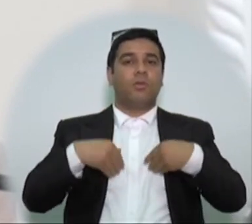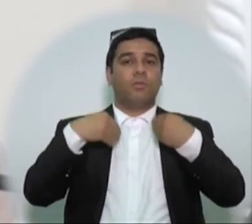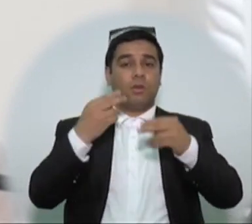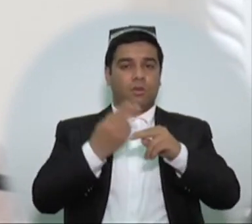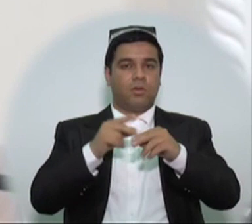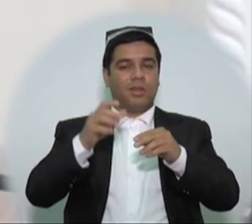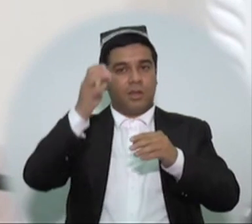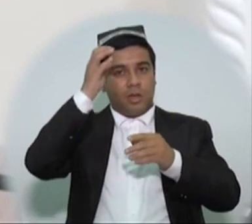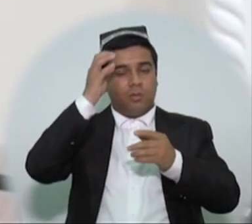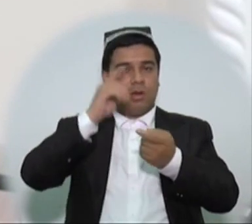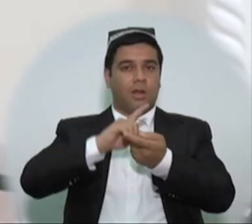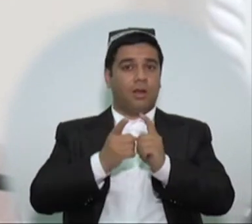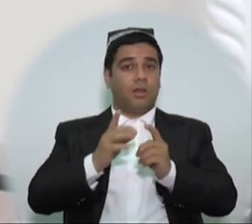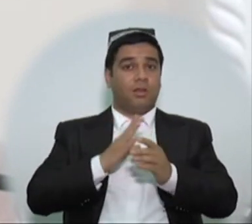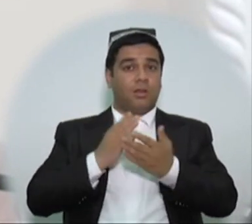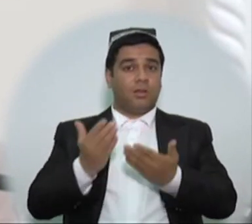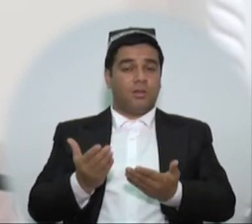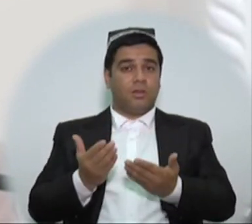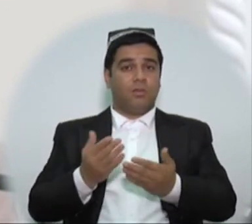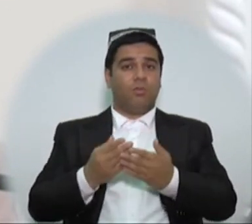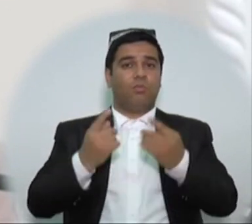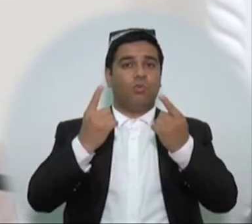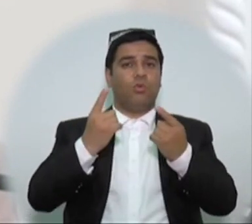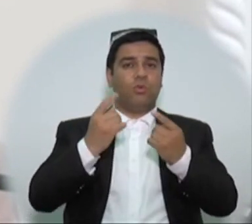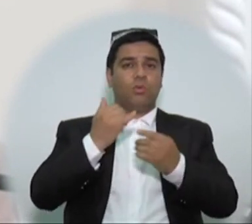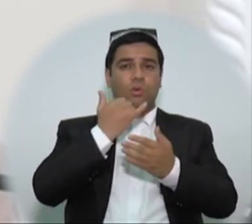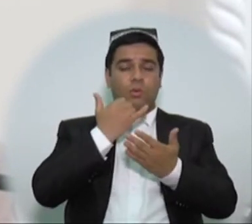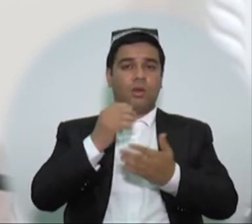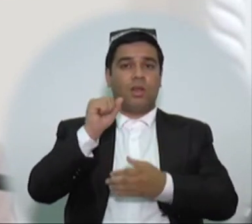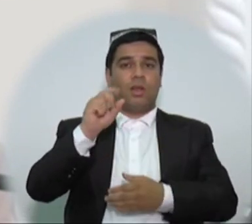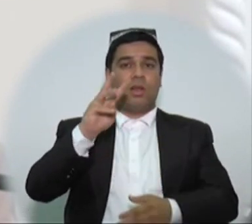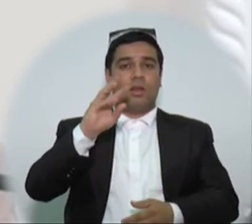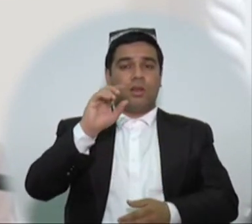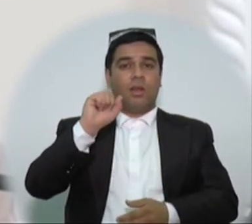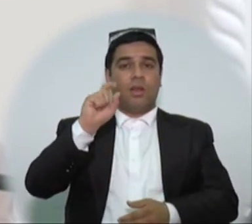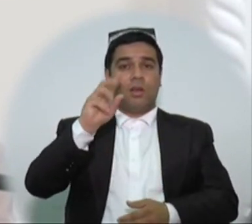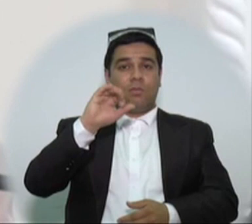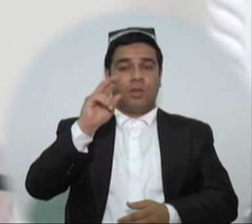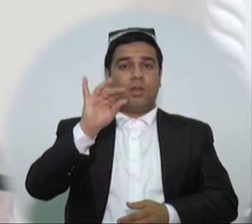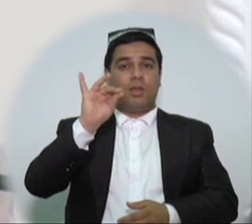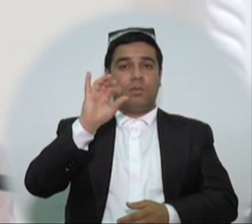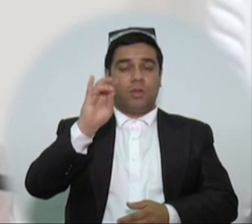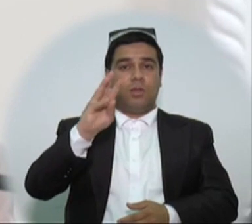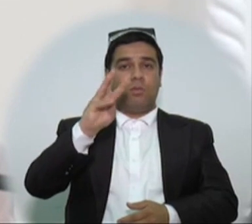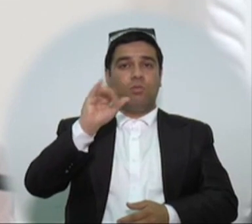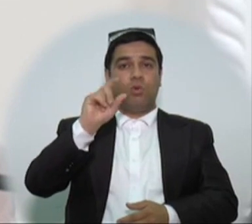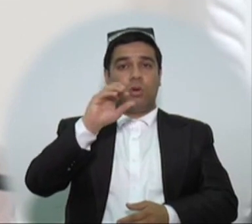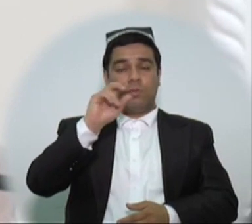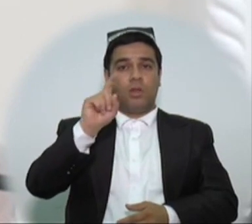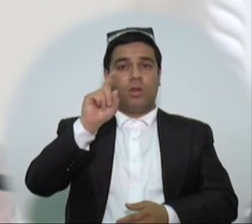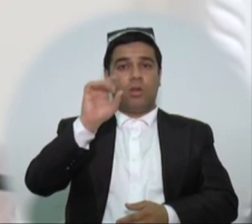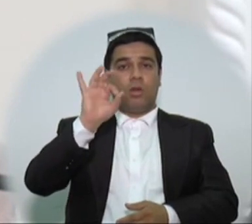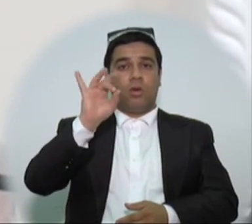ilmga aylantirishdi. Buyuk bobolarimizdan Ahmad ibn Muhammad Xorazmiy rahmatullohi